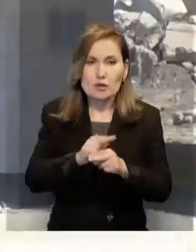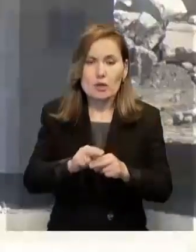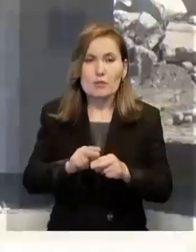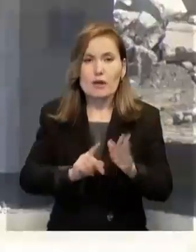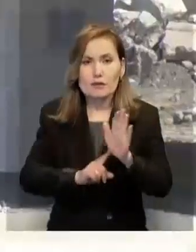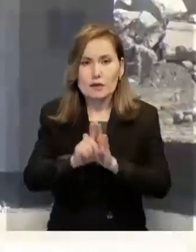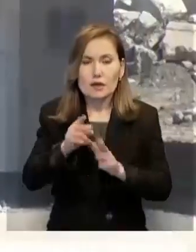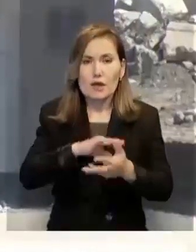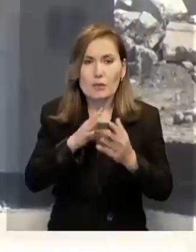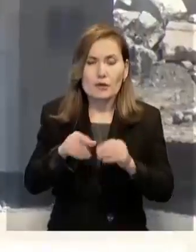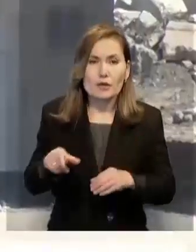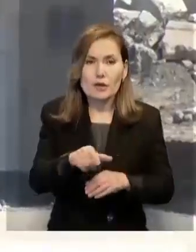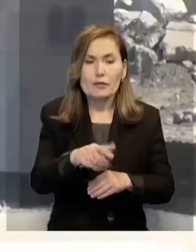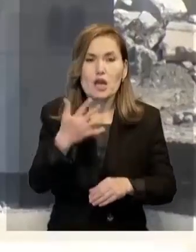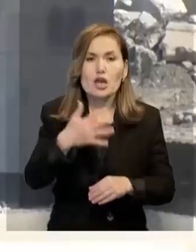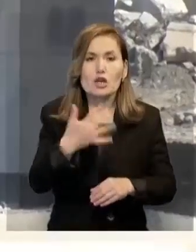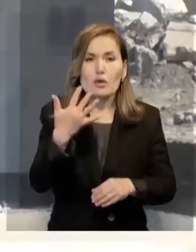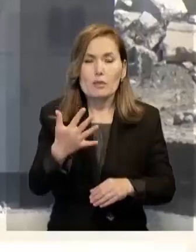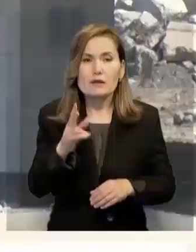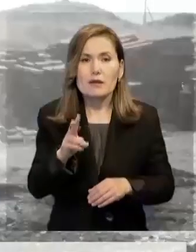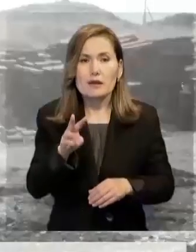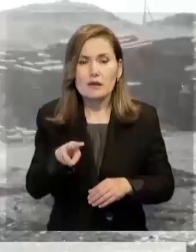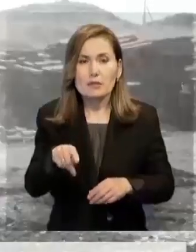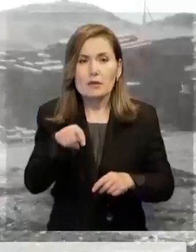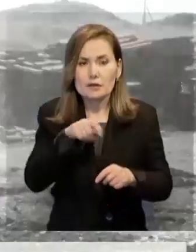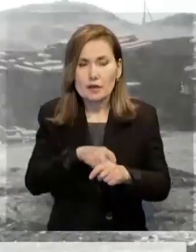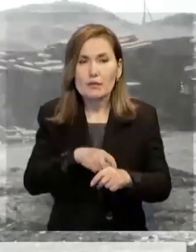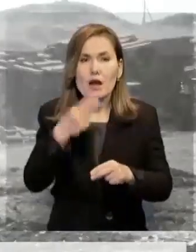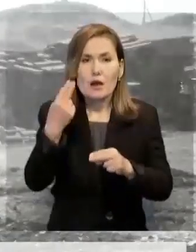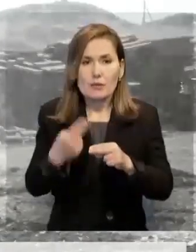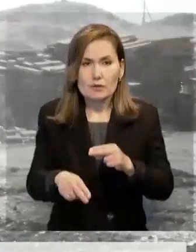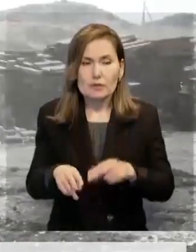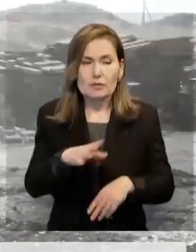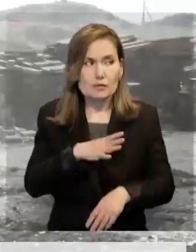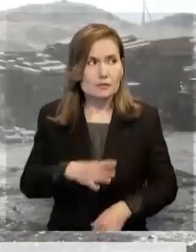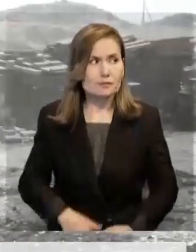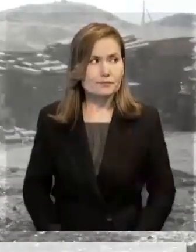жатыр. Аталған көлік дәліздерінің 55 шақырымы пайдалануға берілген. Бақтоптаева, хабар 24.